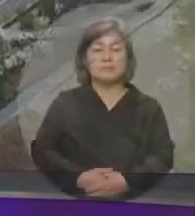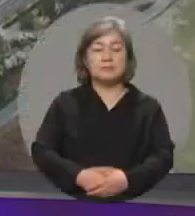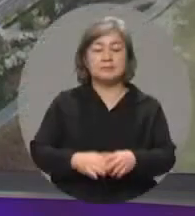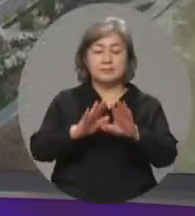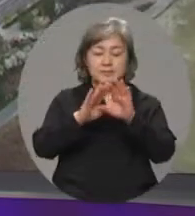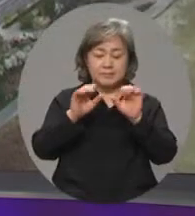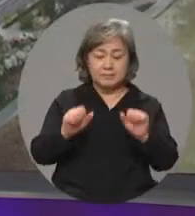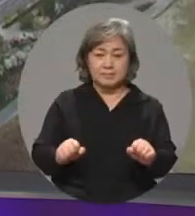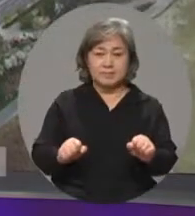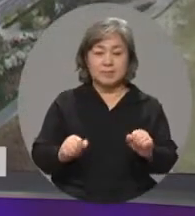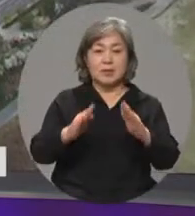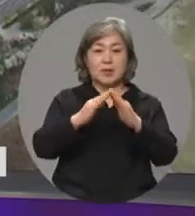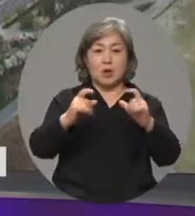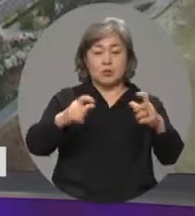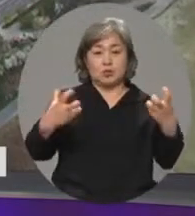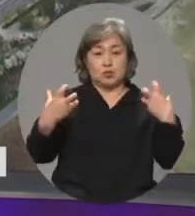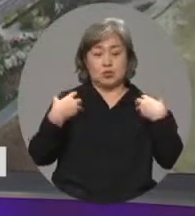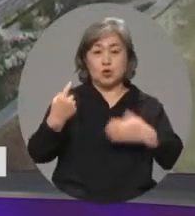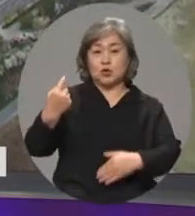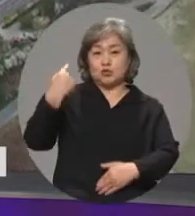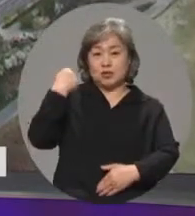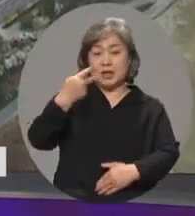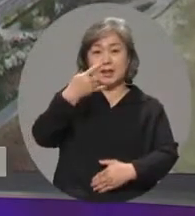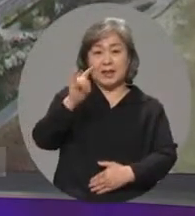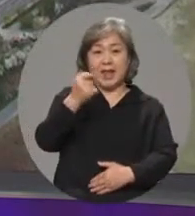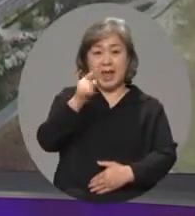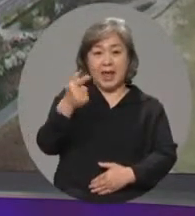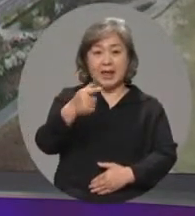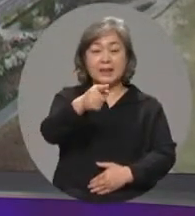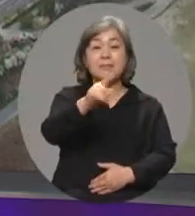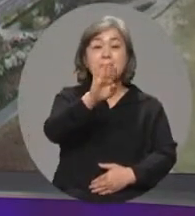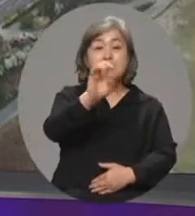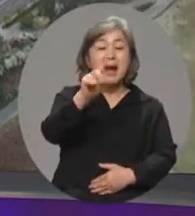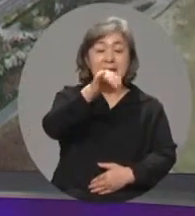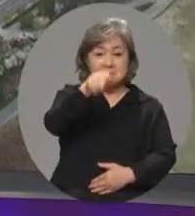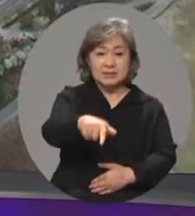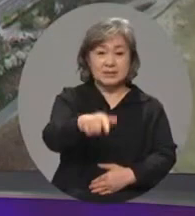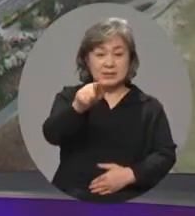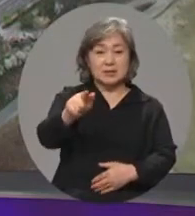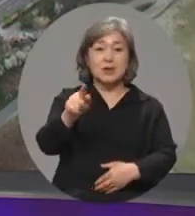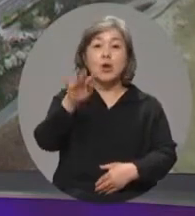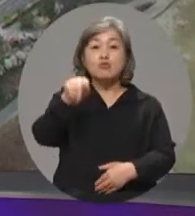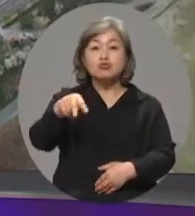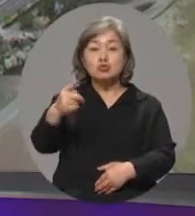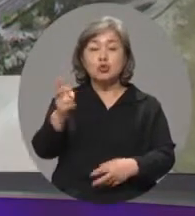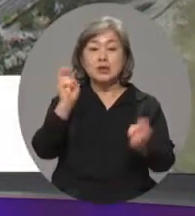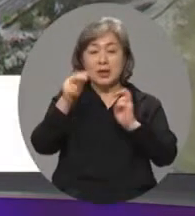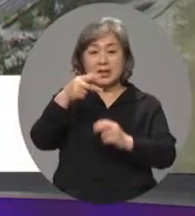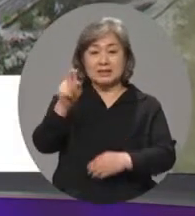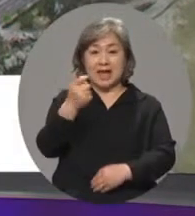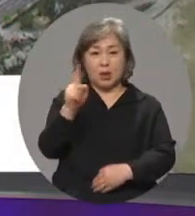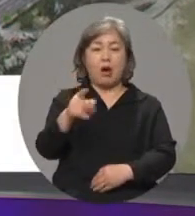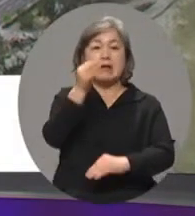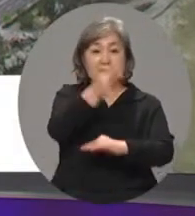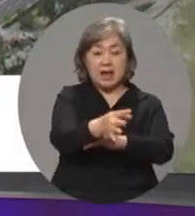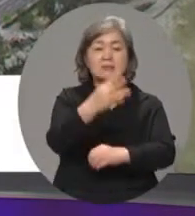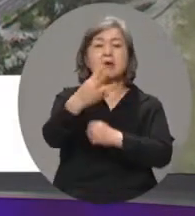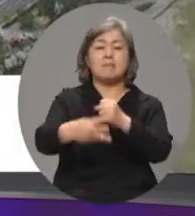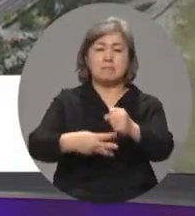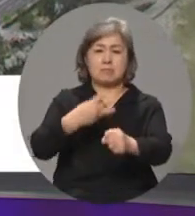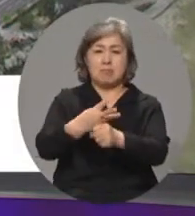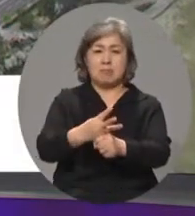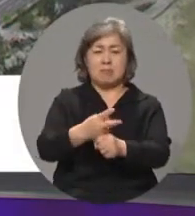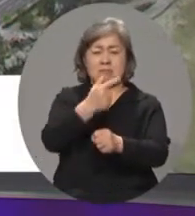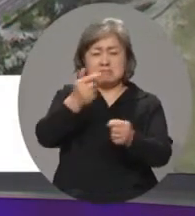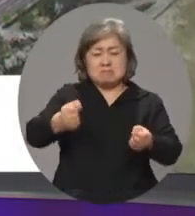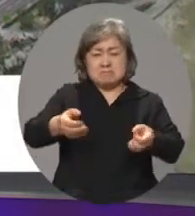안녕하십니까 전북도청 뒤편에 예 대한방직 부재를 부동 사회 사자 박이 매입한 지 3년이 지났습니다 여기에